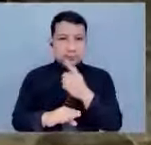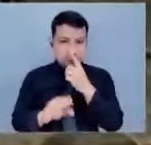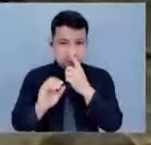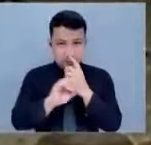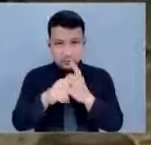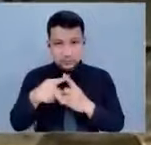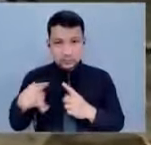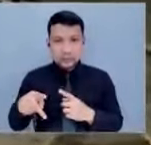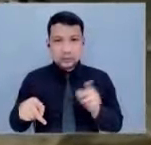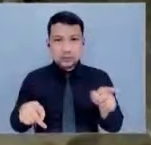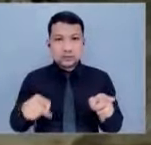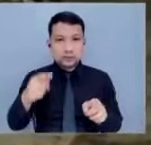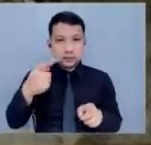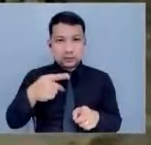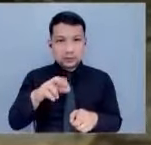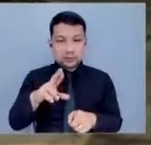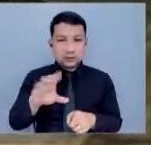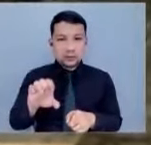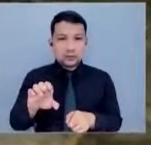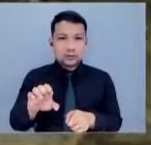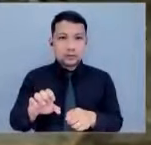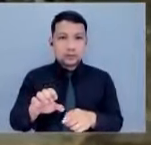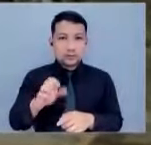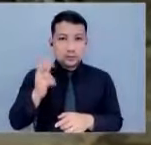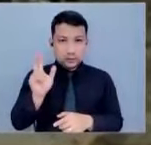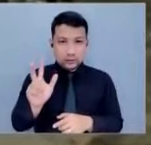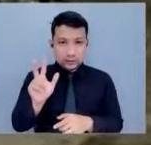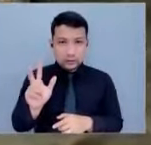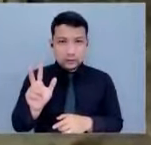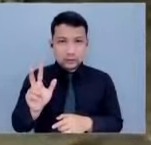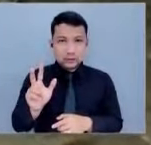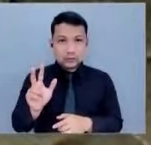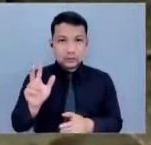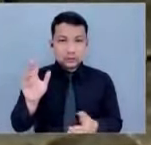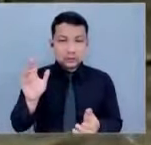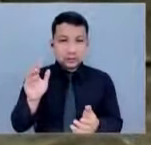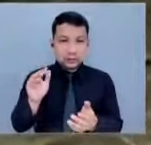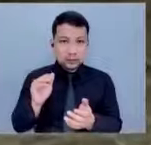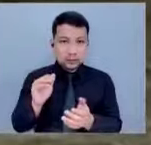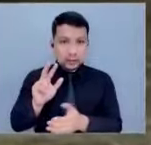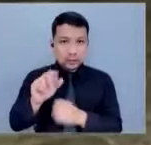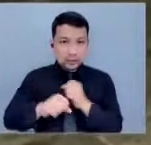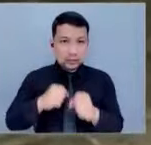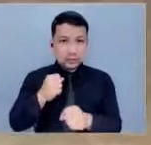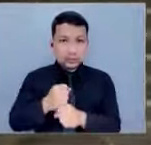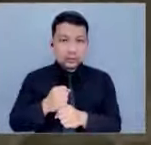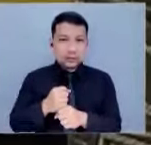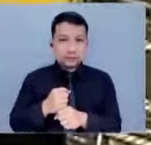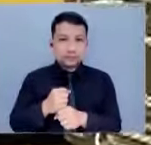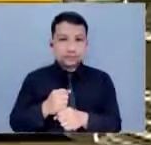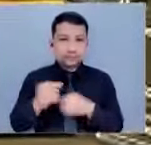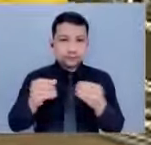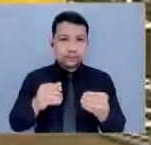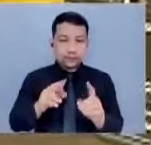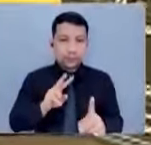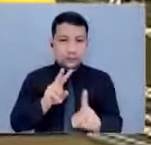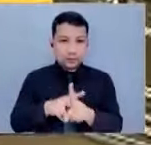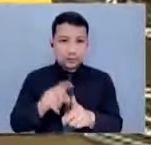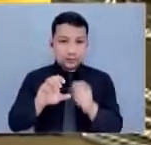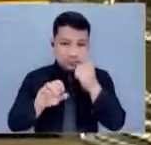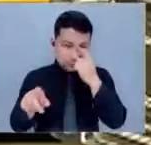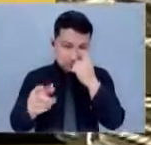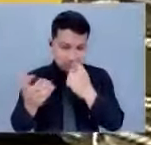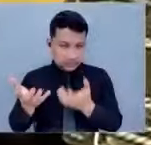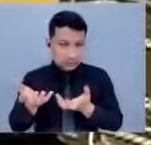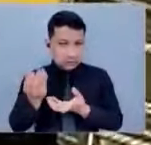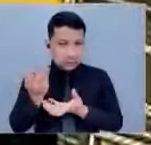Katulad ni Grace Ombre, na may higit 3 dekada na nag-ooperate ng jeepney sa iba't ibang ruta. 3 raw sa kanyang jeepney ay consolidated na, pero gusto niya raw